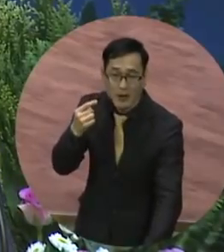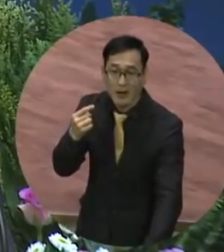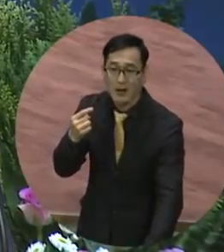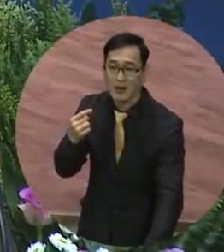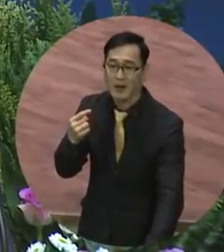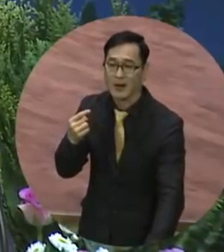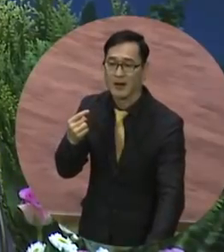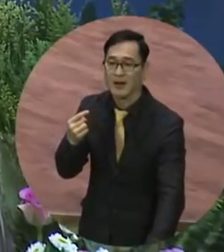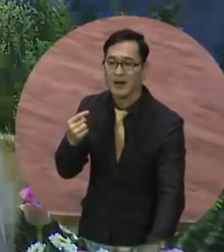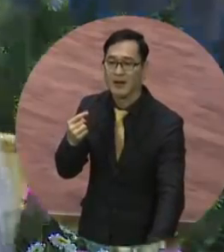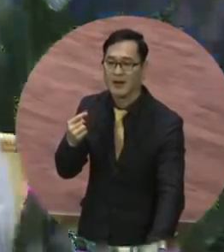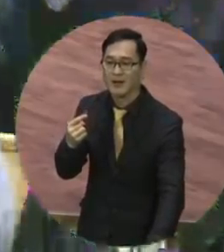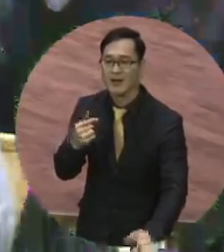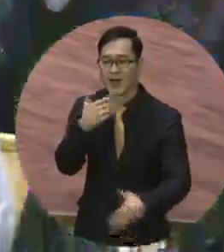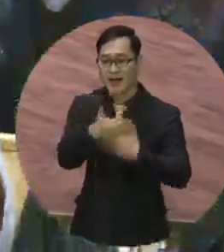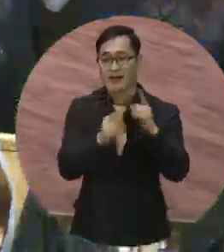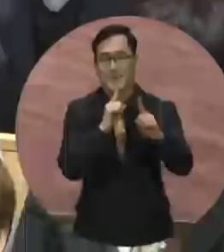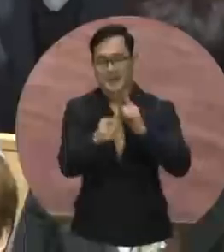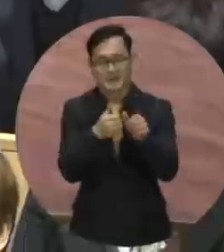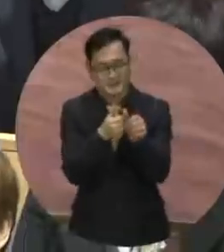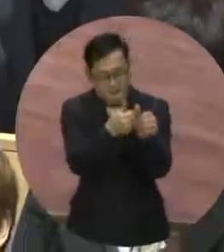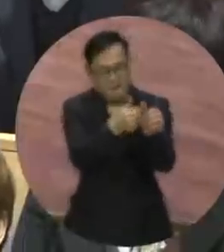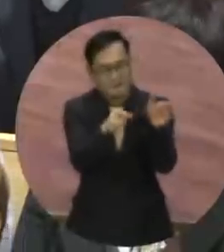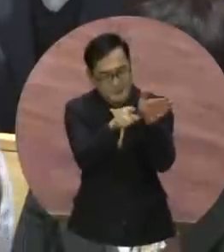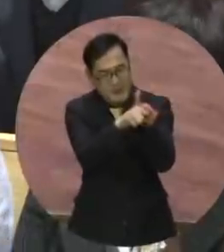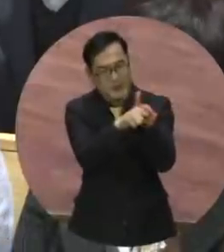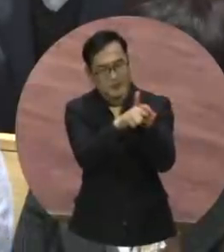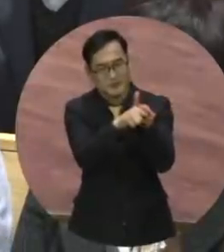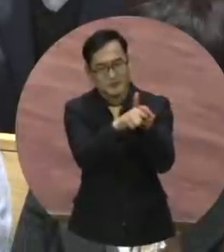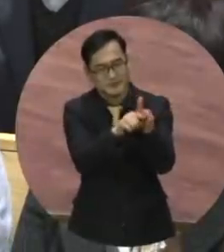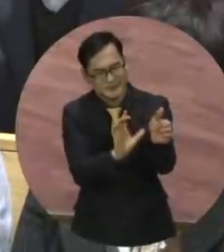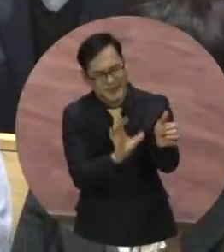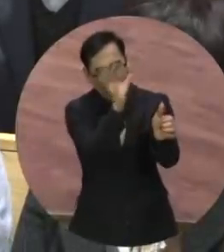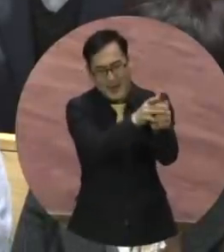오늘부터 말씀 따라가시기 바랍니다. 그러면 다 회복돼요.